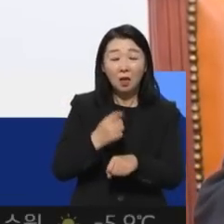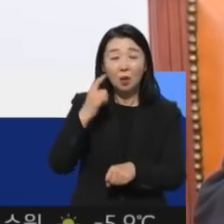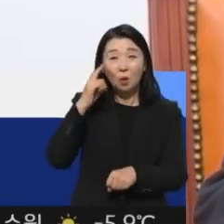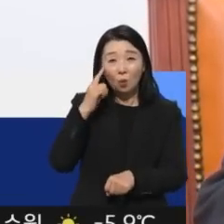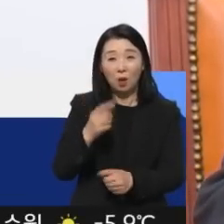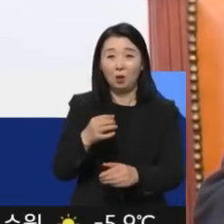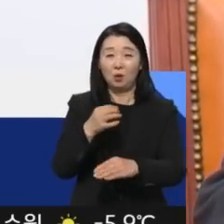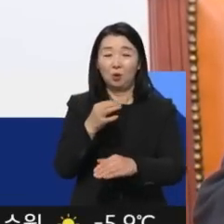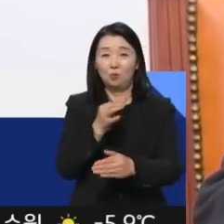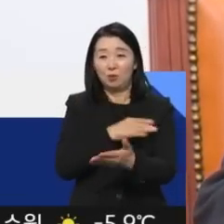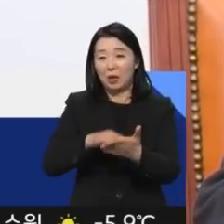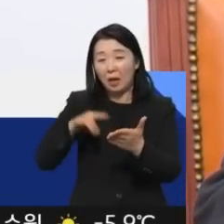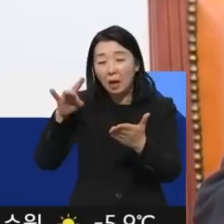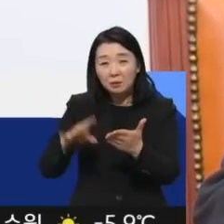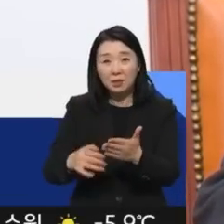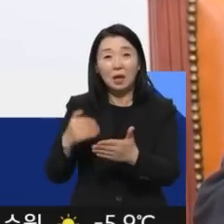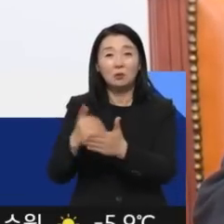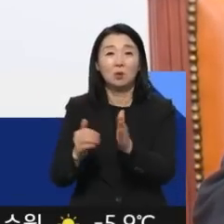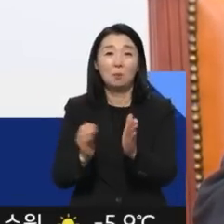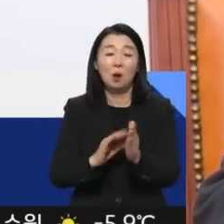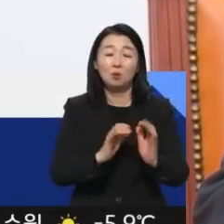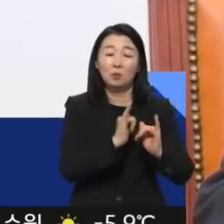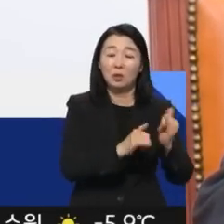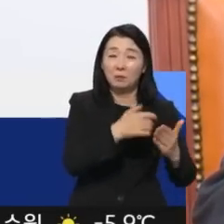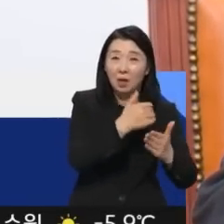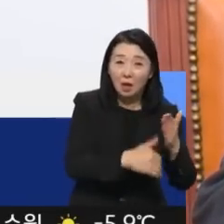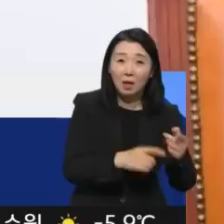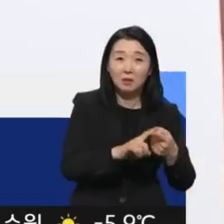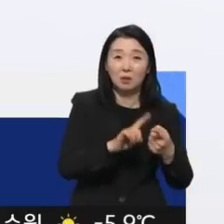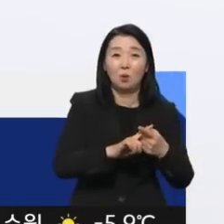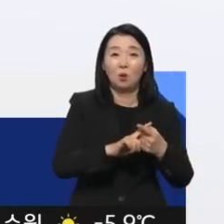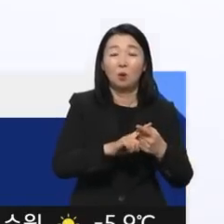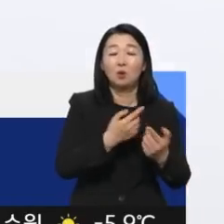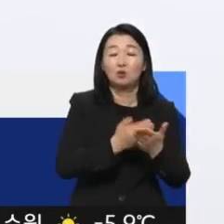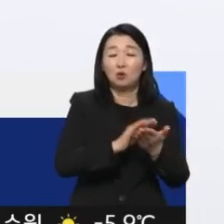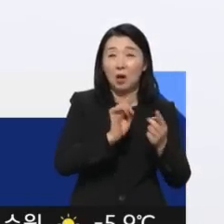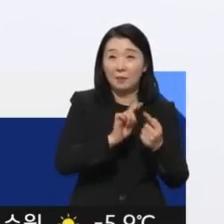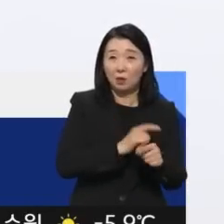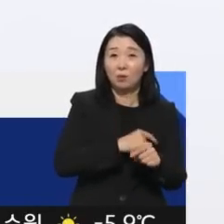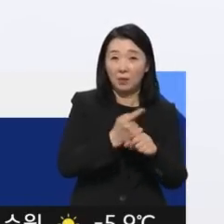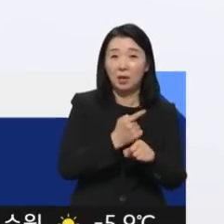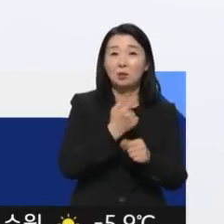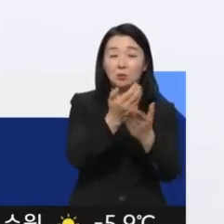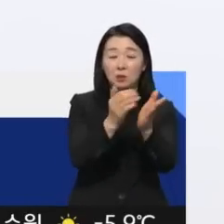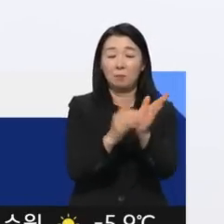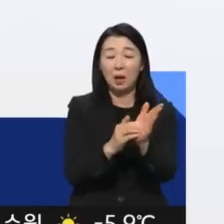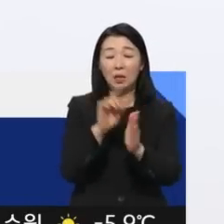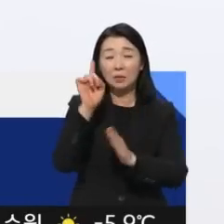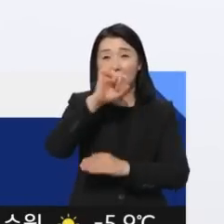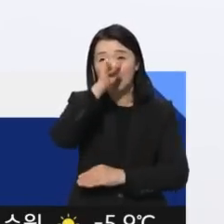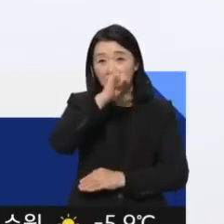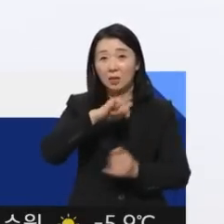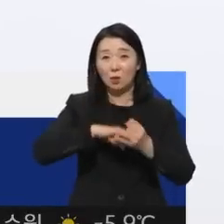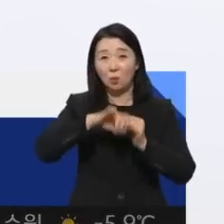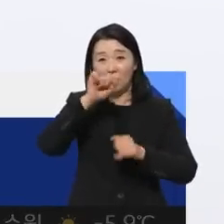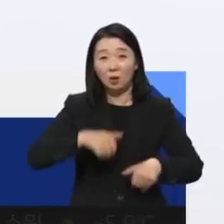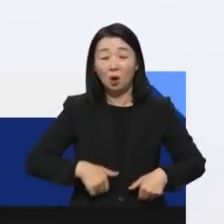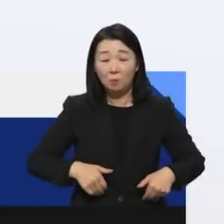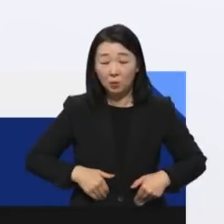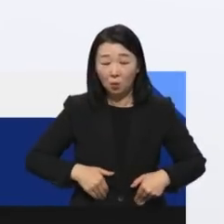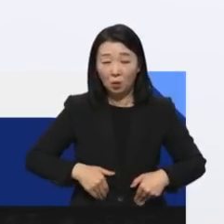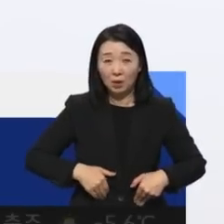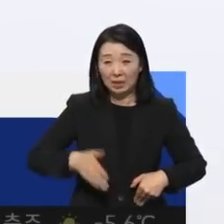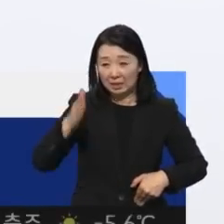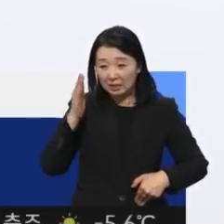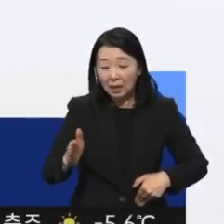수 있도록 자체 수정안을 내일 제출하겠습니다. 내일은 예산안을 반드시 처리해야 하므로 데드라인은